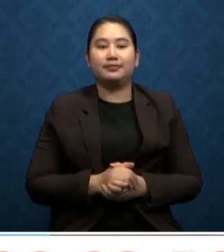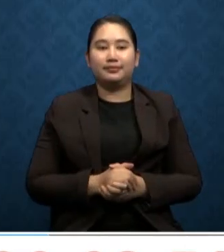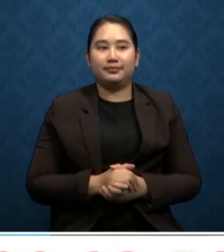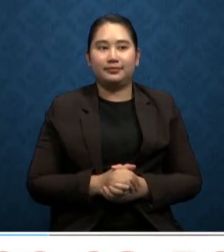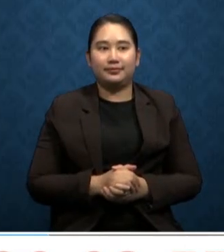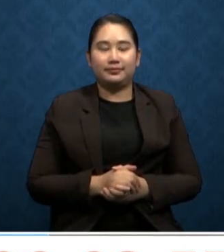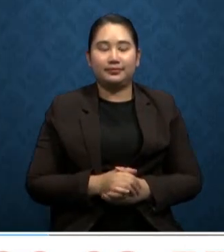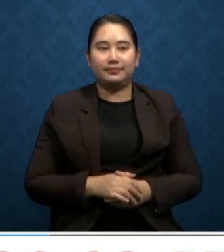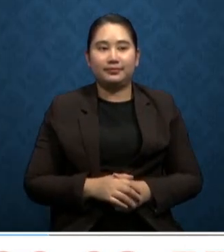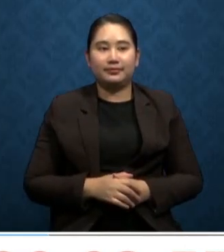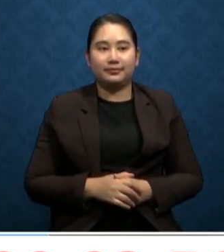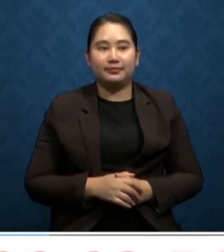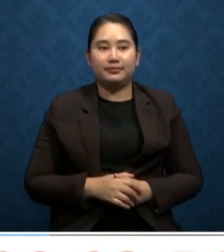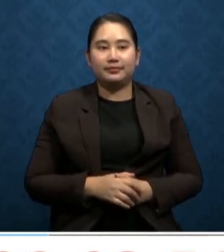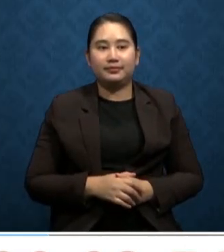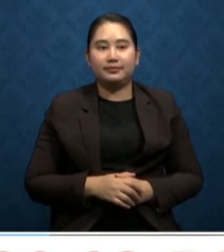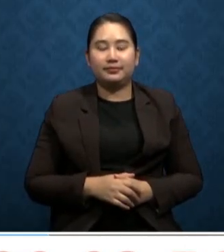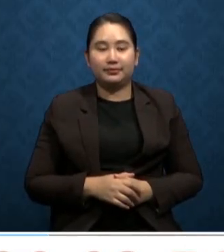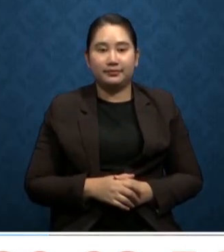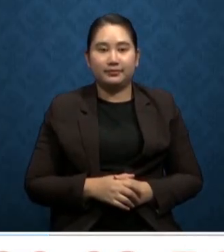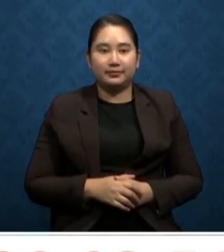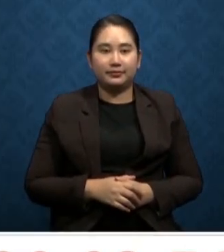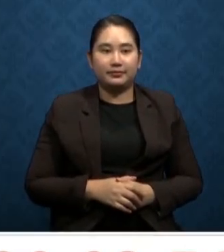ครับท่านประธานครับครับขอบคุณมากครับต่อไป